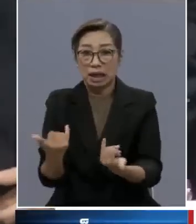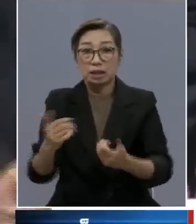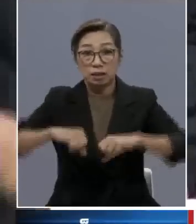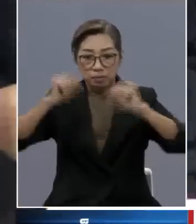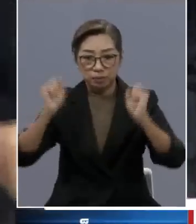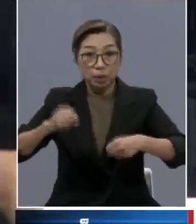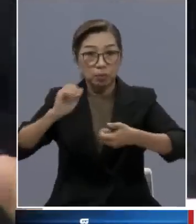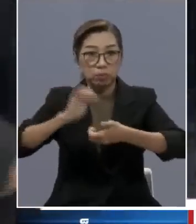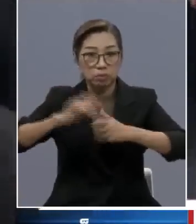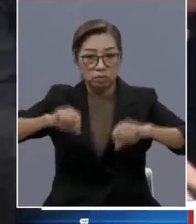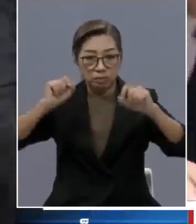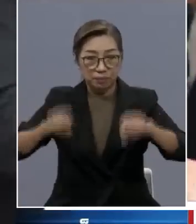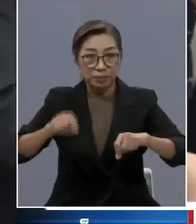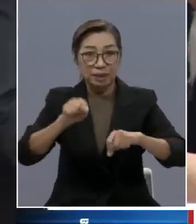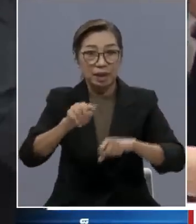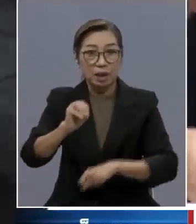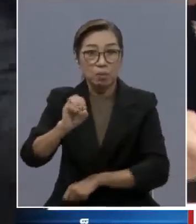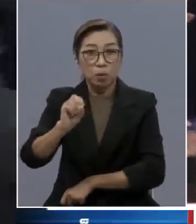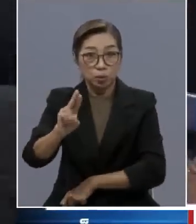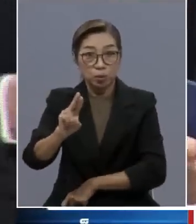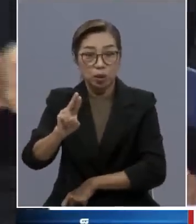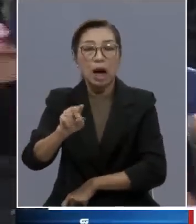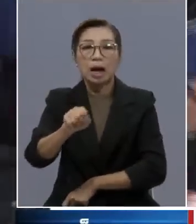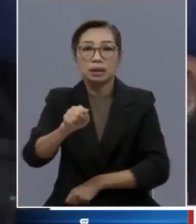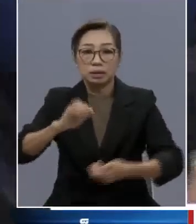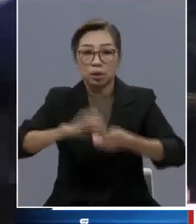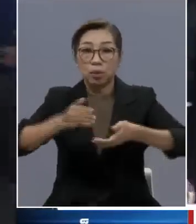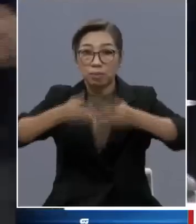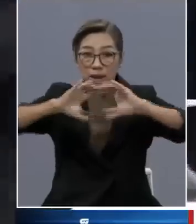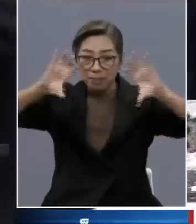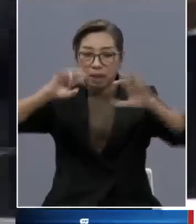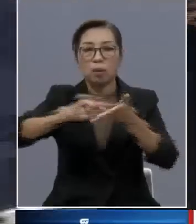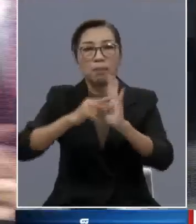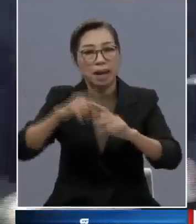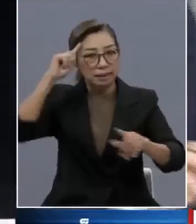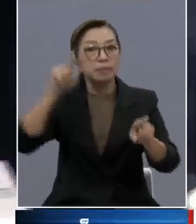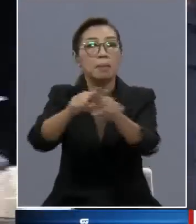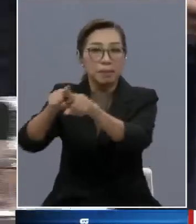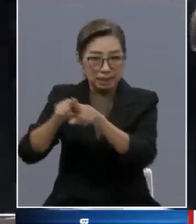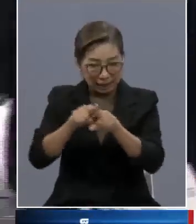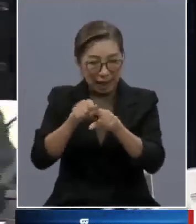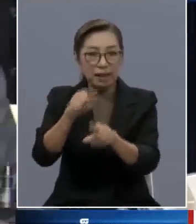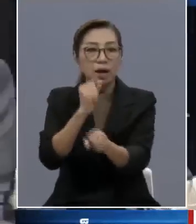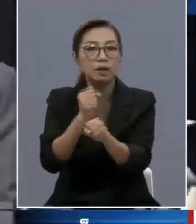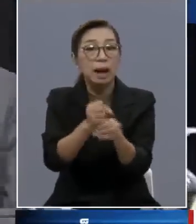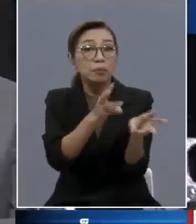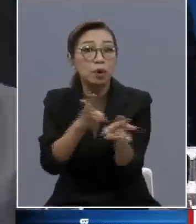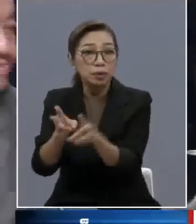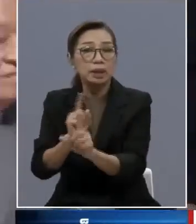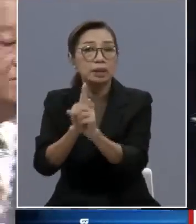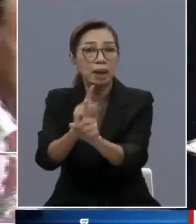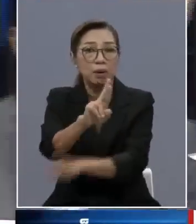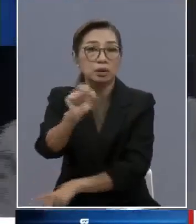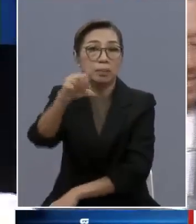ฐบาลก็เป็นการรวบรวมวาระที่เห็นพ้องตรงกันพร้อมกับผลักดันผ่านกลไกของรัฐบาลและก็รัฐสภาขณะเดีย